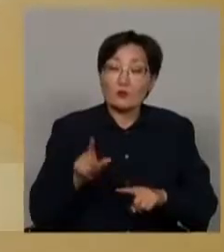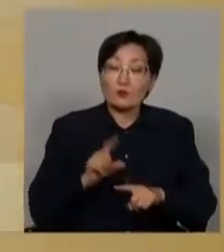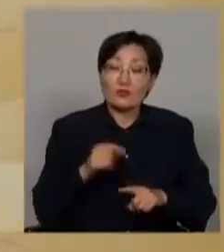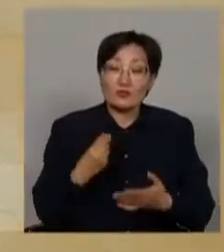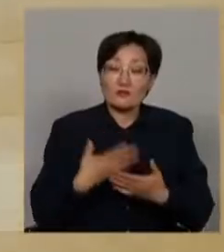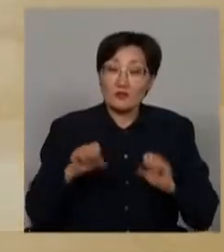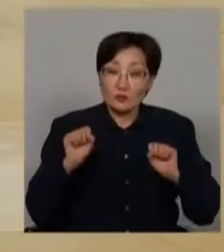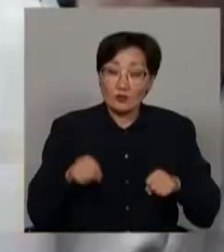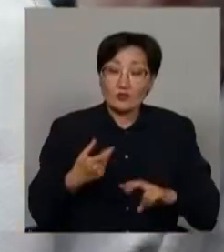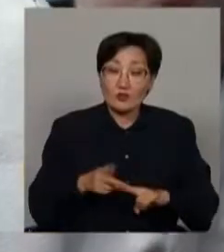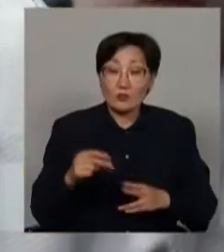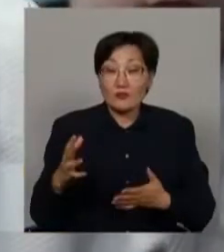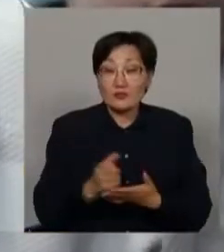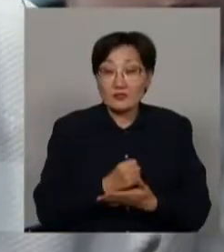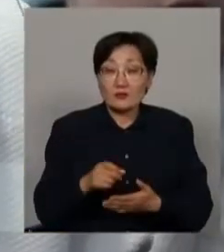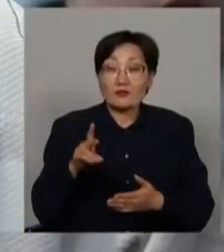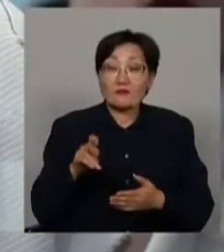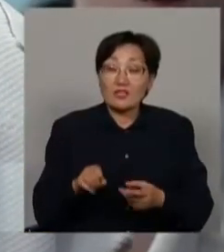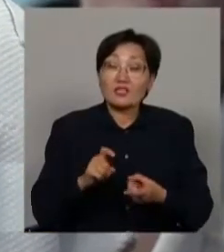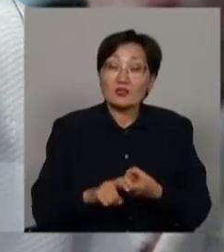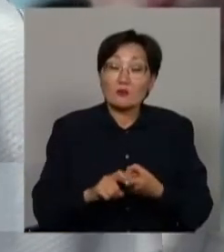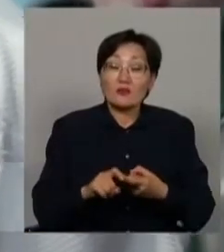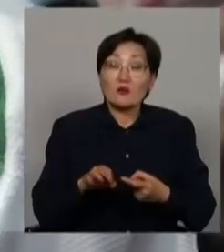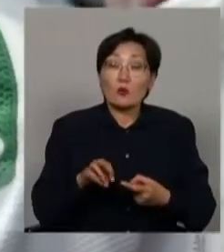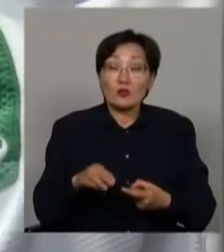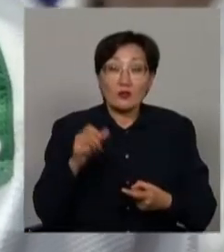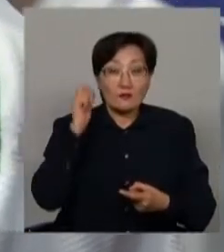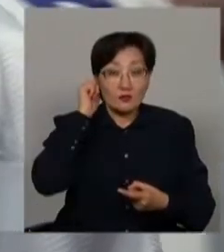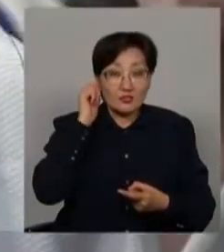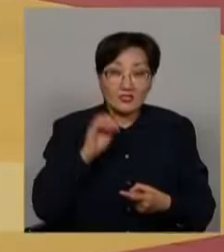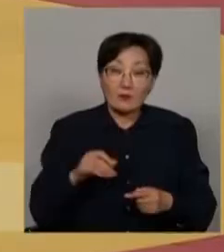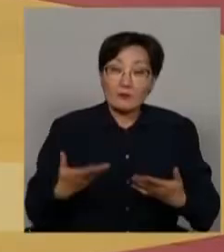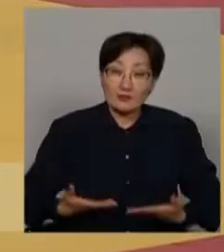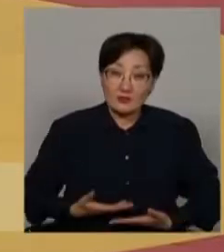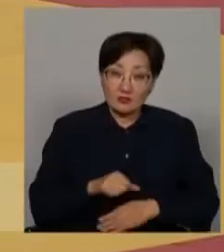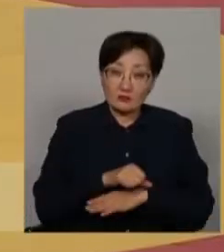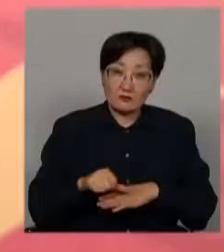ценную возможность, которую получат вне зависимости от возраста и места жительства.